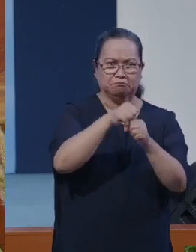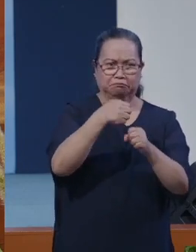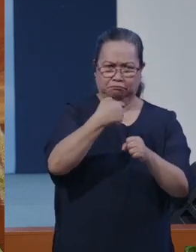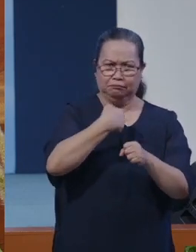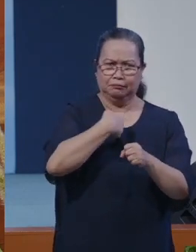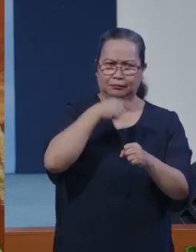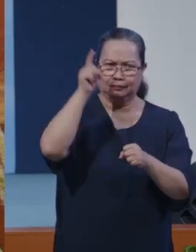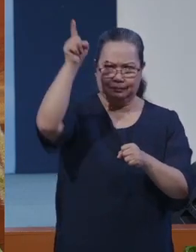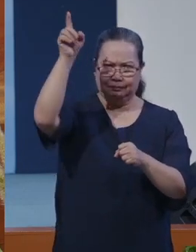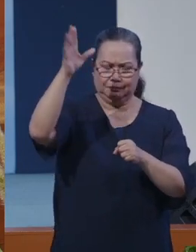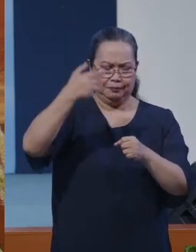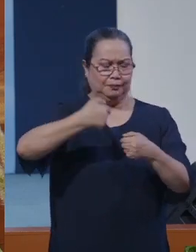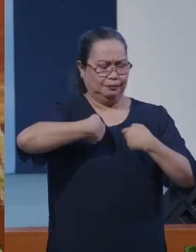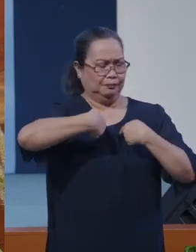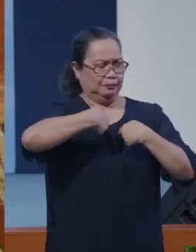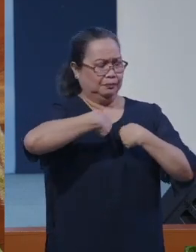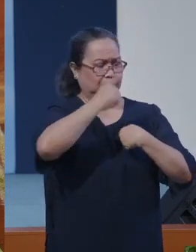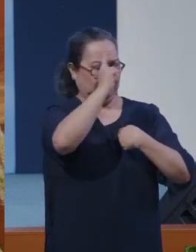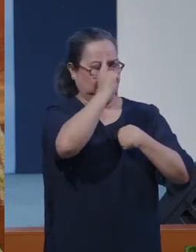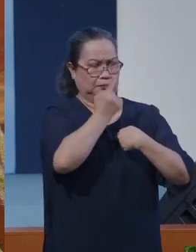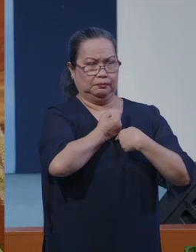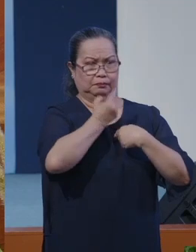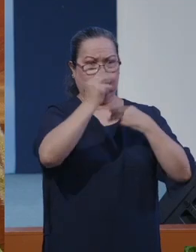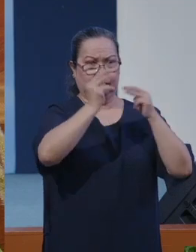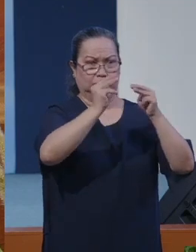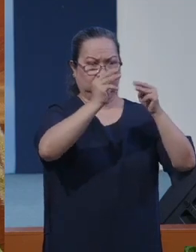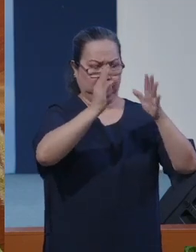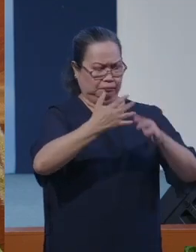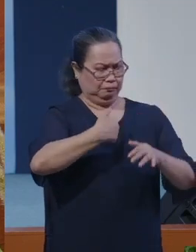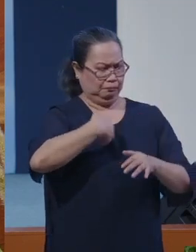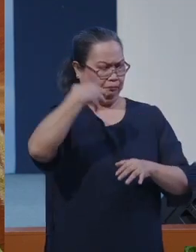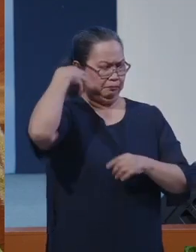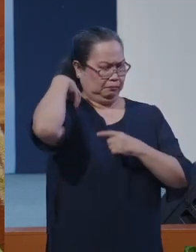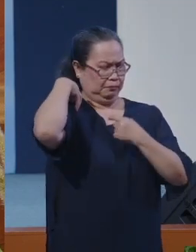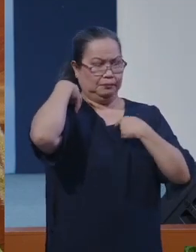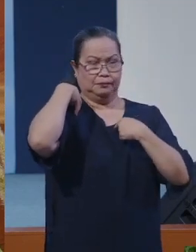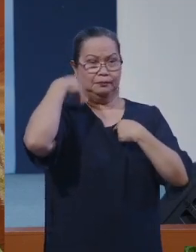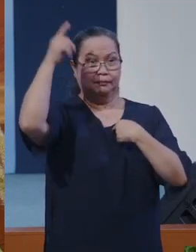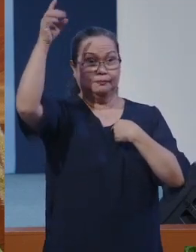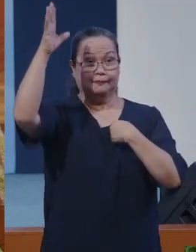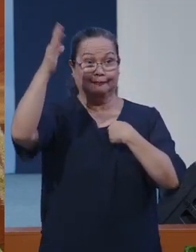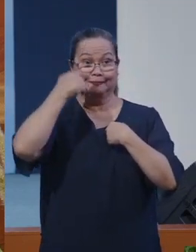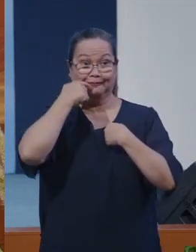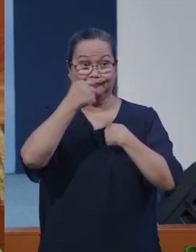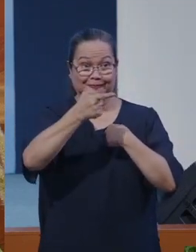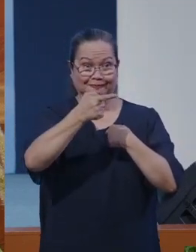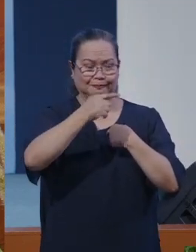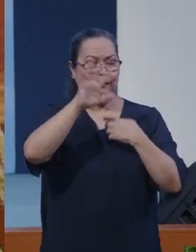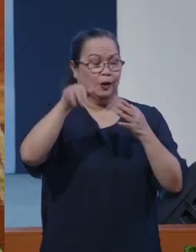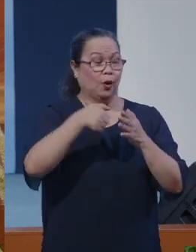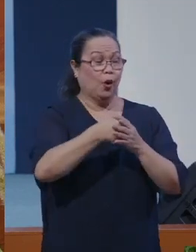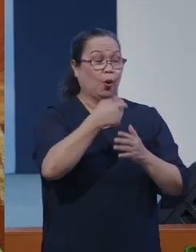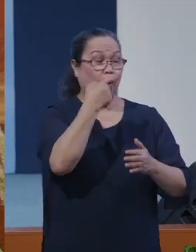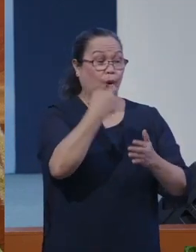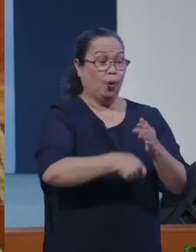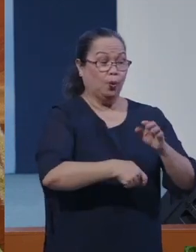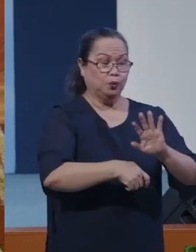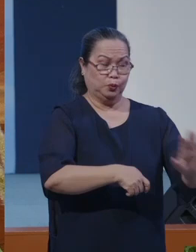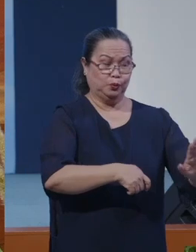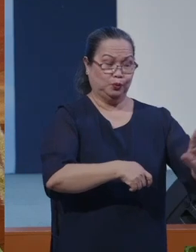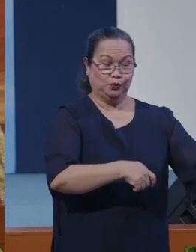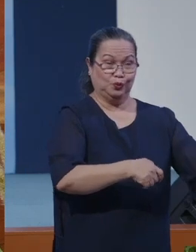ang inyong master. At dahil ako lang ang inyong master, ako ang sagot ko ang lahat ng inyong